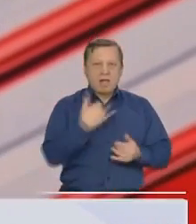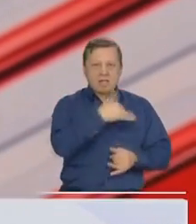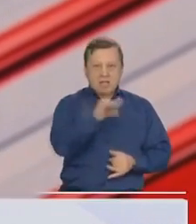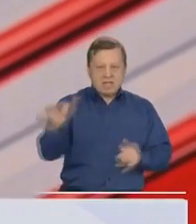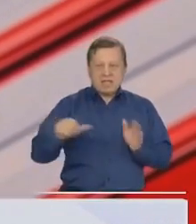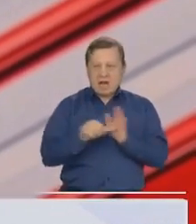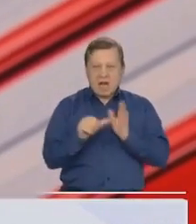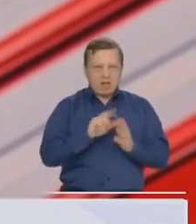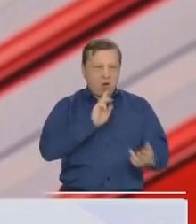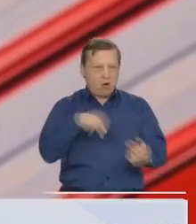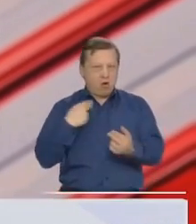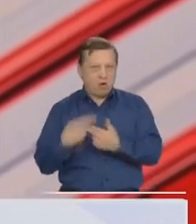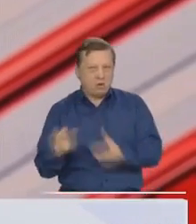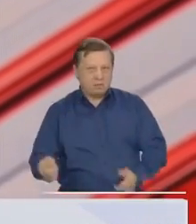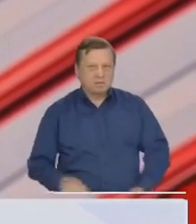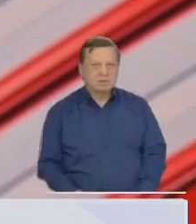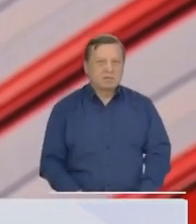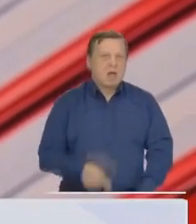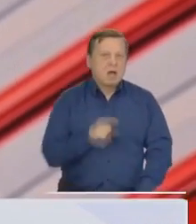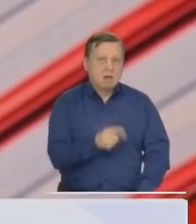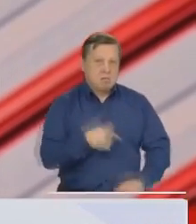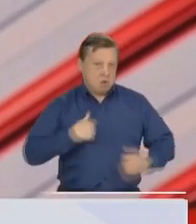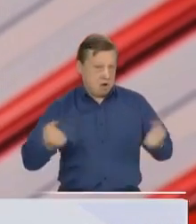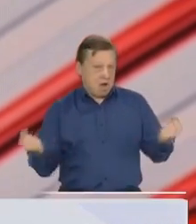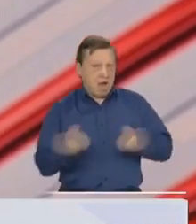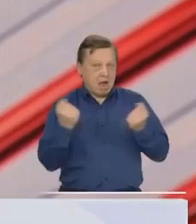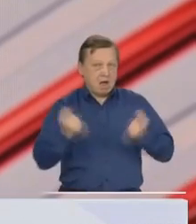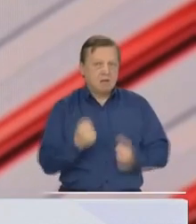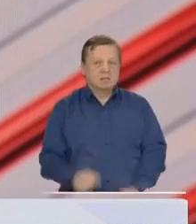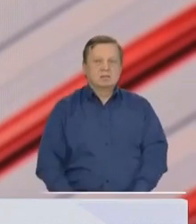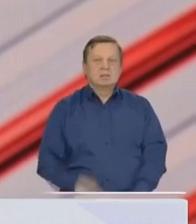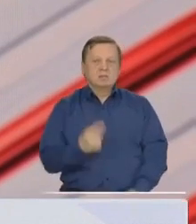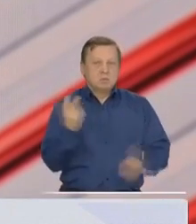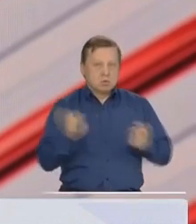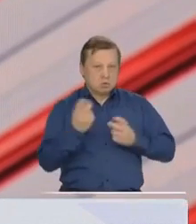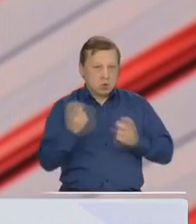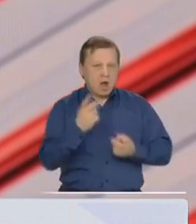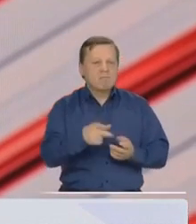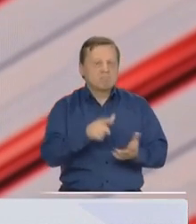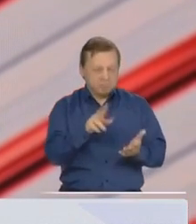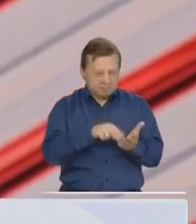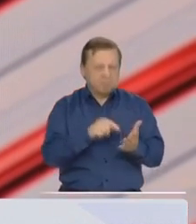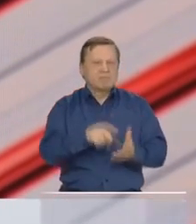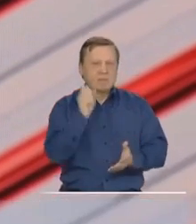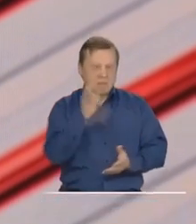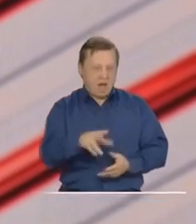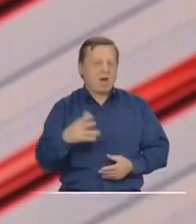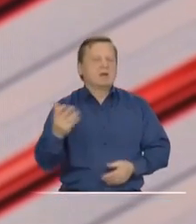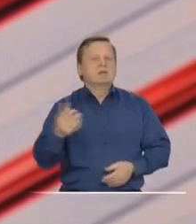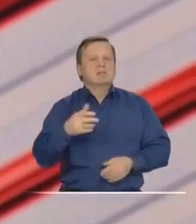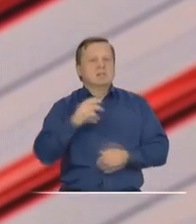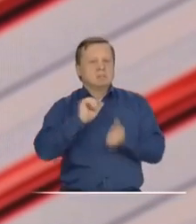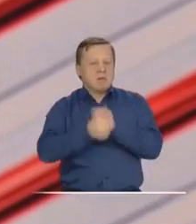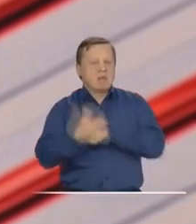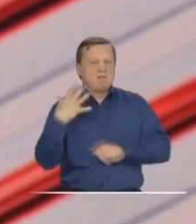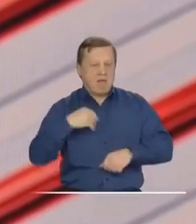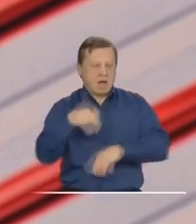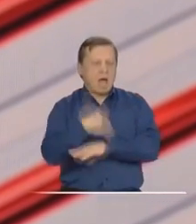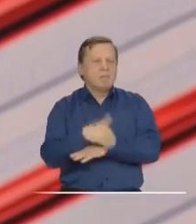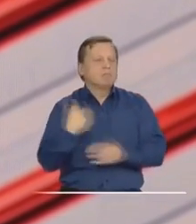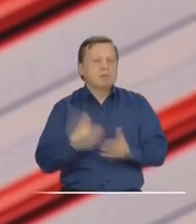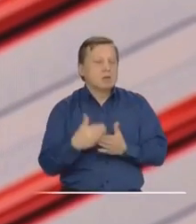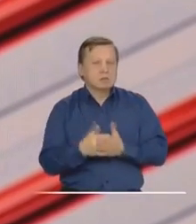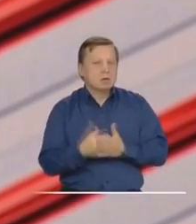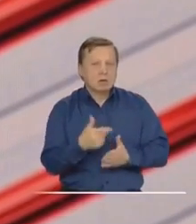byłby pan jezus umarł evie hej posłuchaj pan walki w tak zmiana wieku emerytalnego była po to żeby